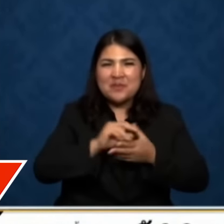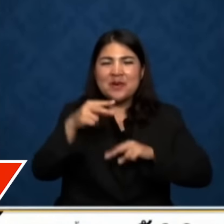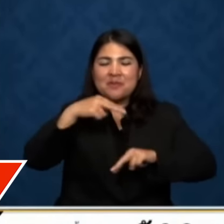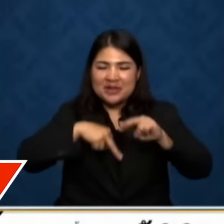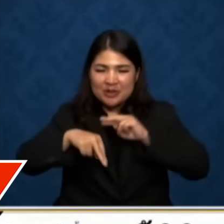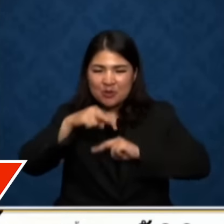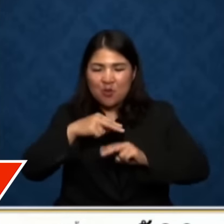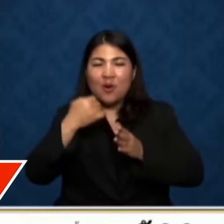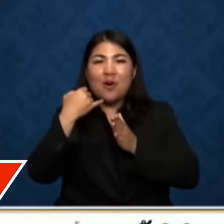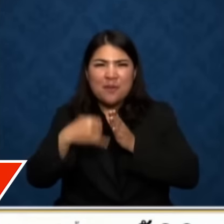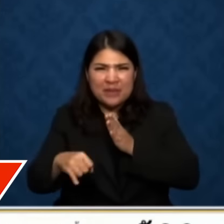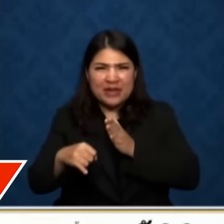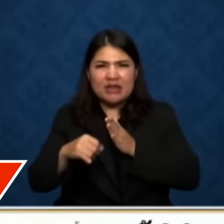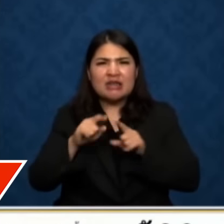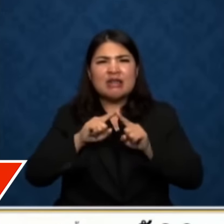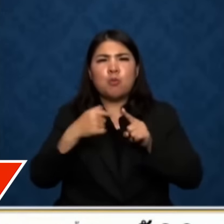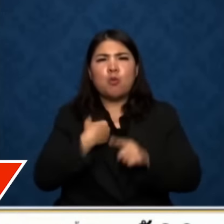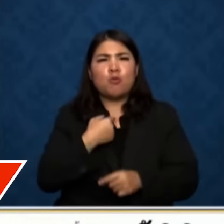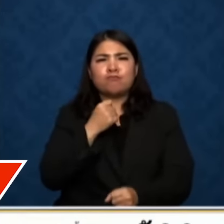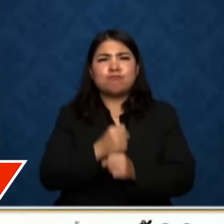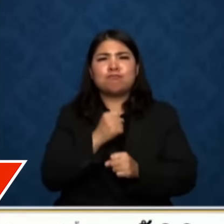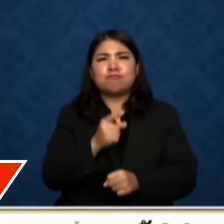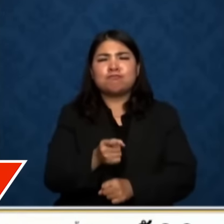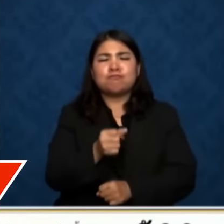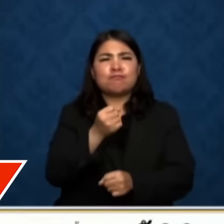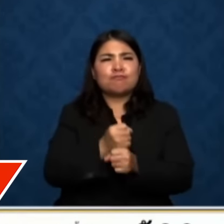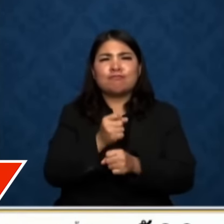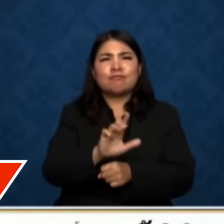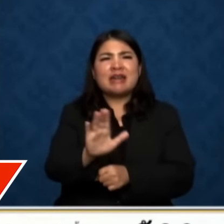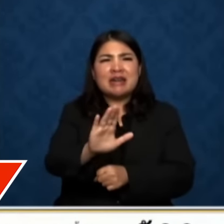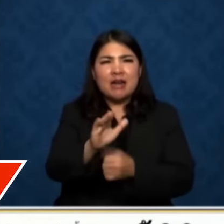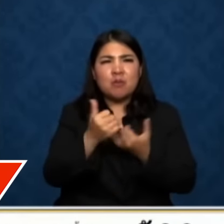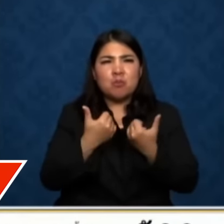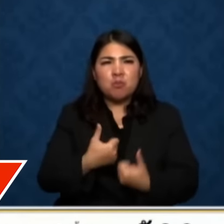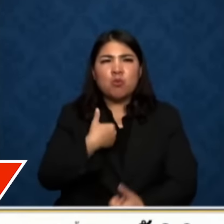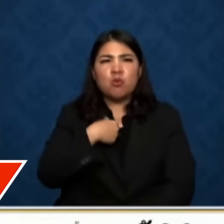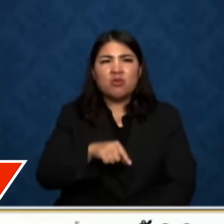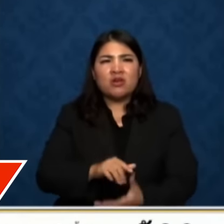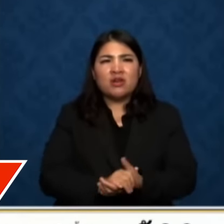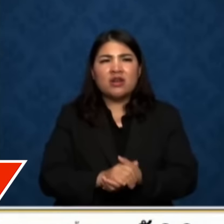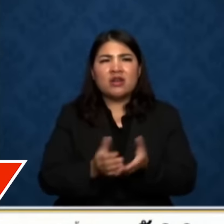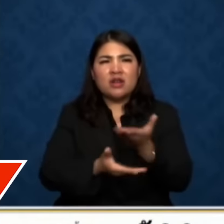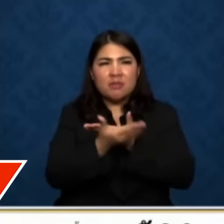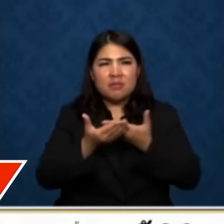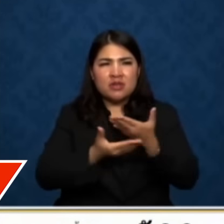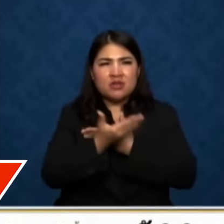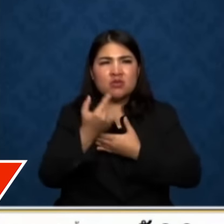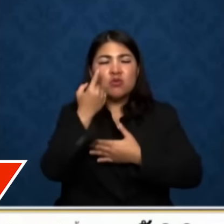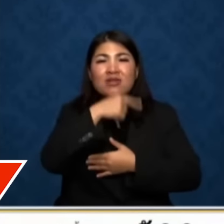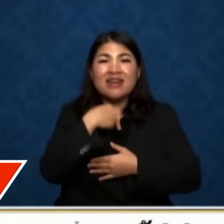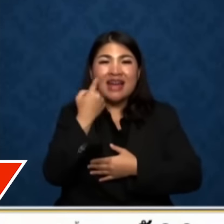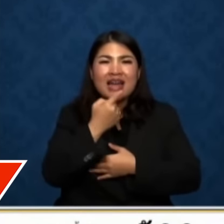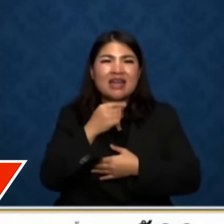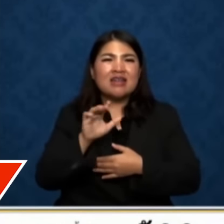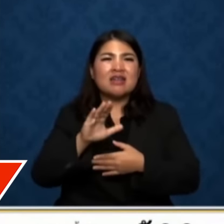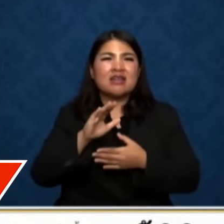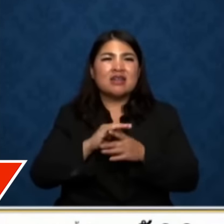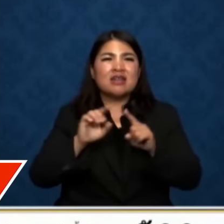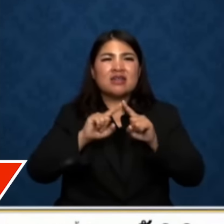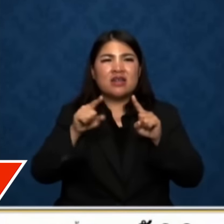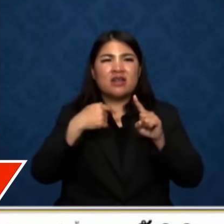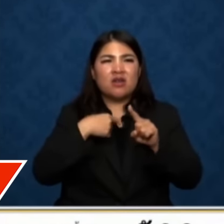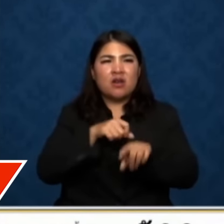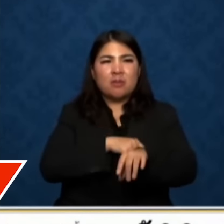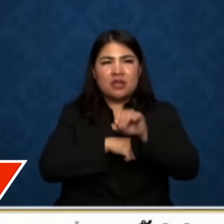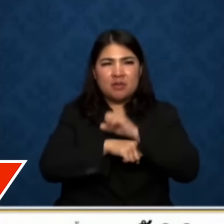ผิดแต่ผมไม่ได้กระทำเช่นนั้นครับท่านประธานผมไม่ได้ต้องการพิสูจน์ความผิดใครนอกจากการปฏิบัติหน้